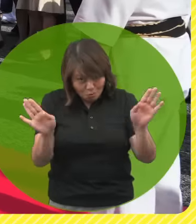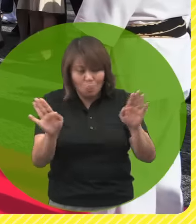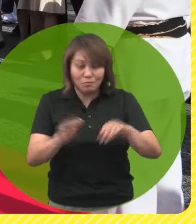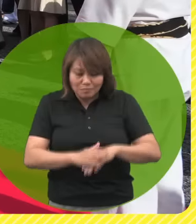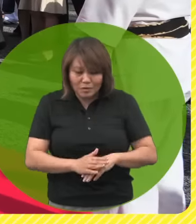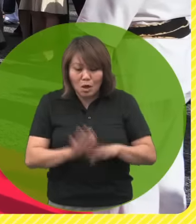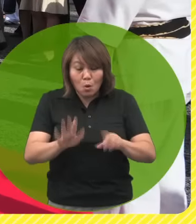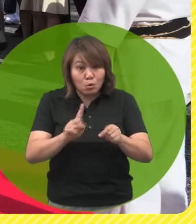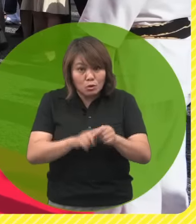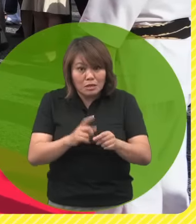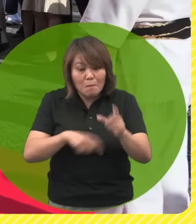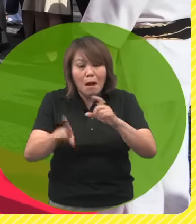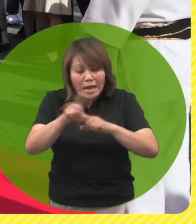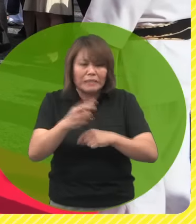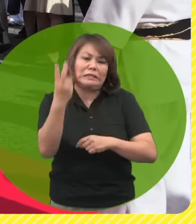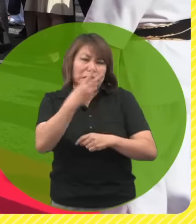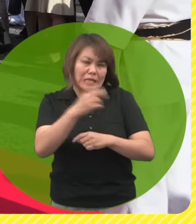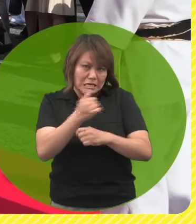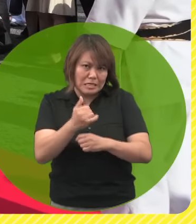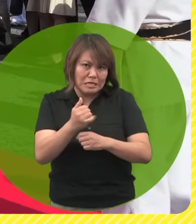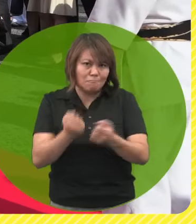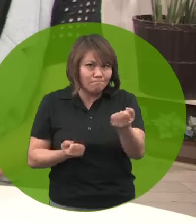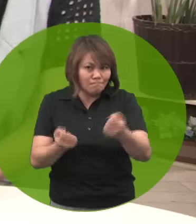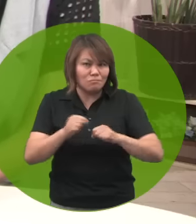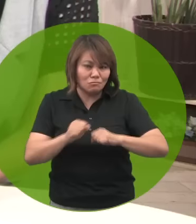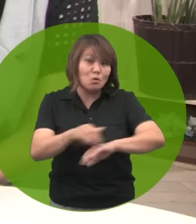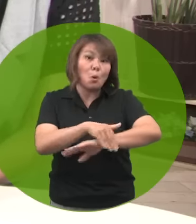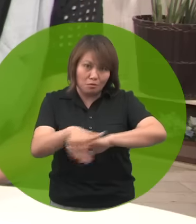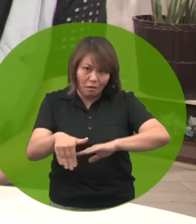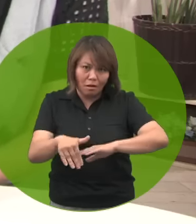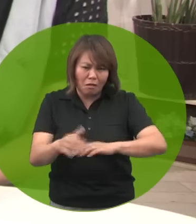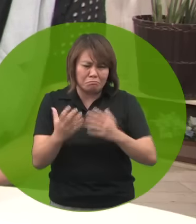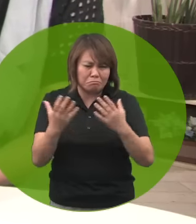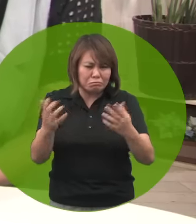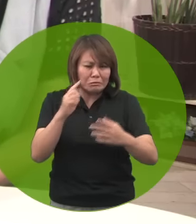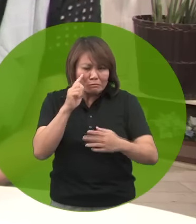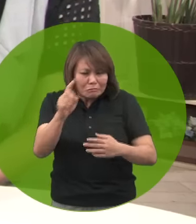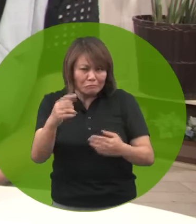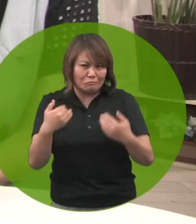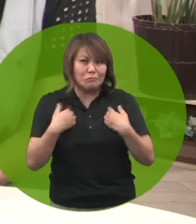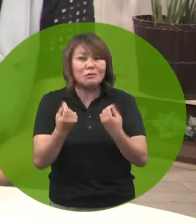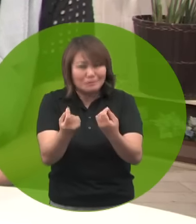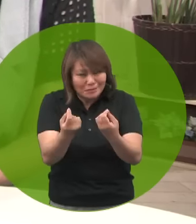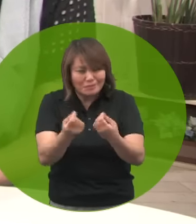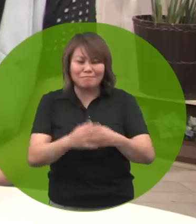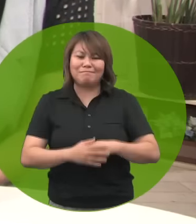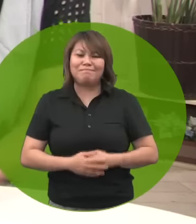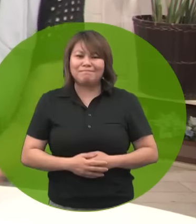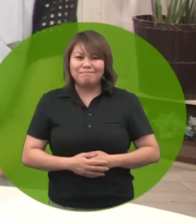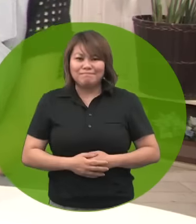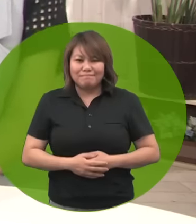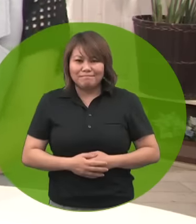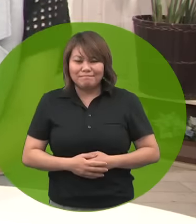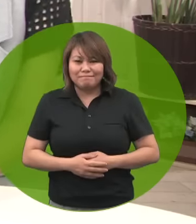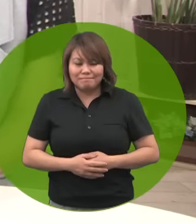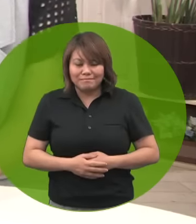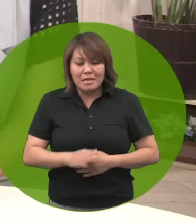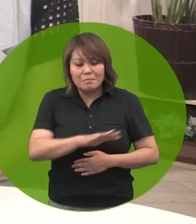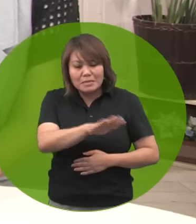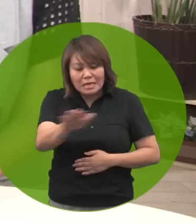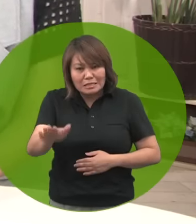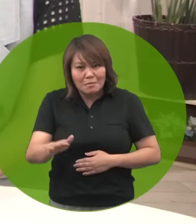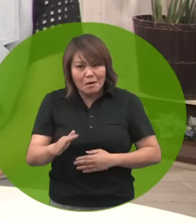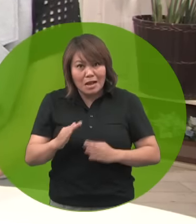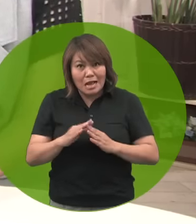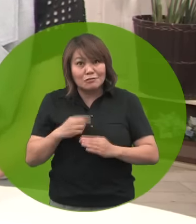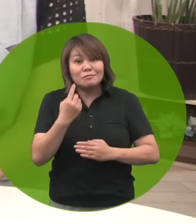年はその倍の2000名での演舞を予定しています。 その迫力は一見の価値ありですね。 そうですね、 皆さんも会